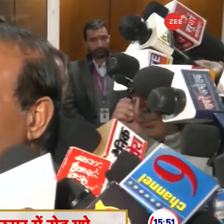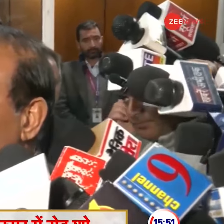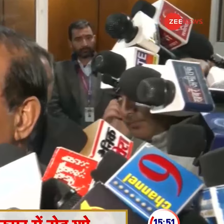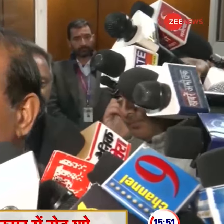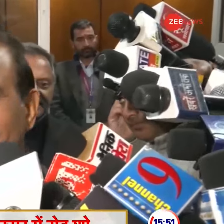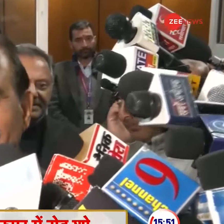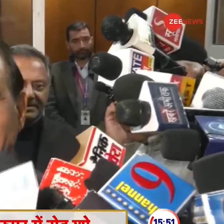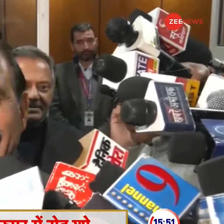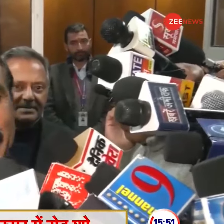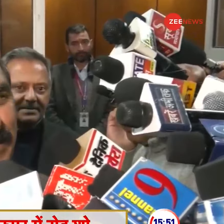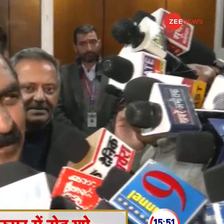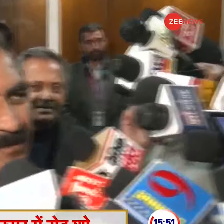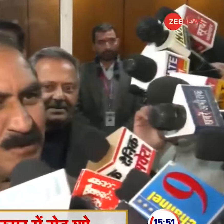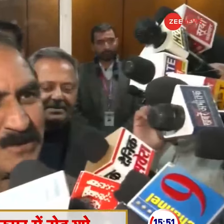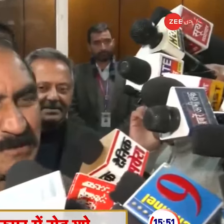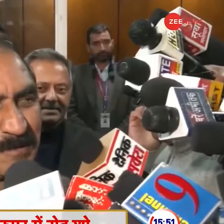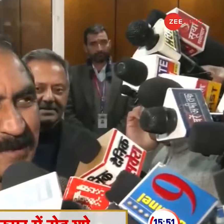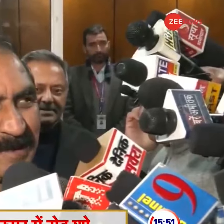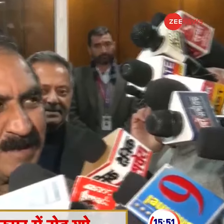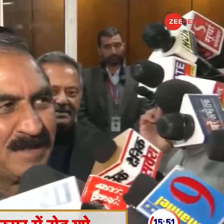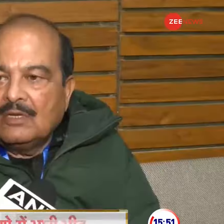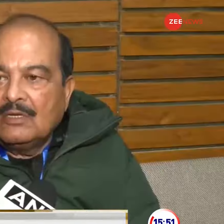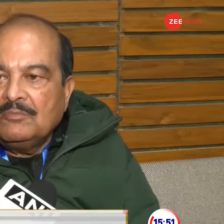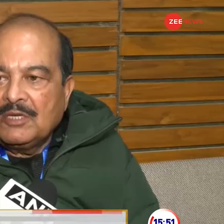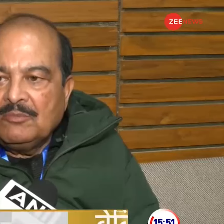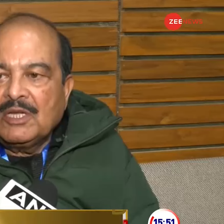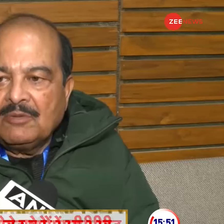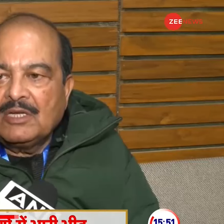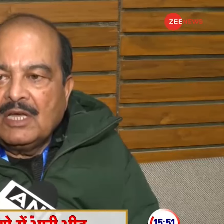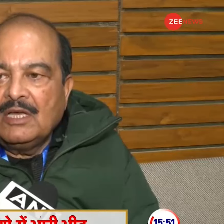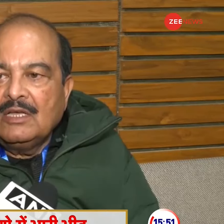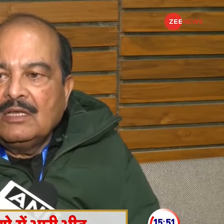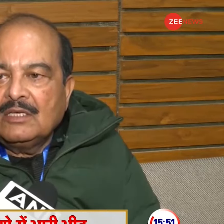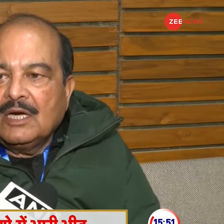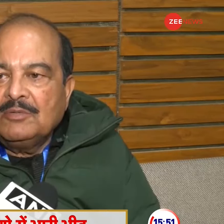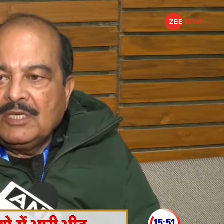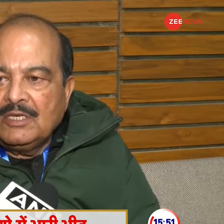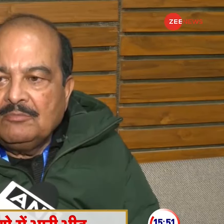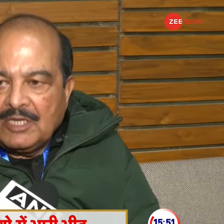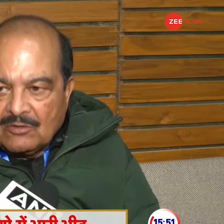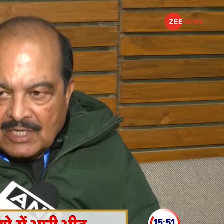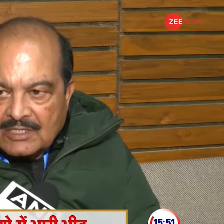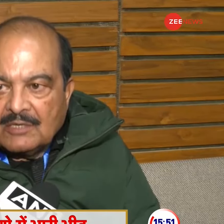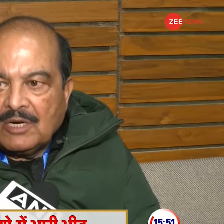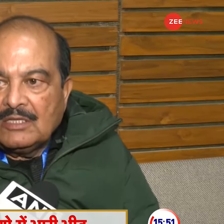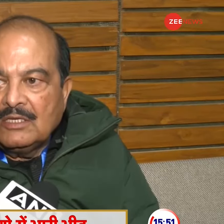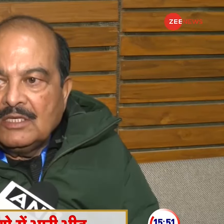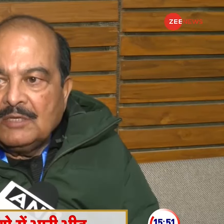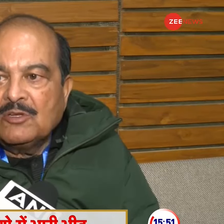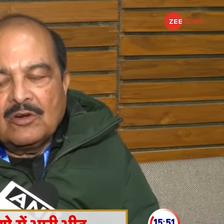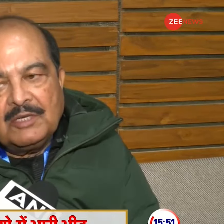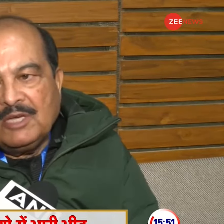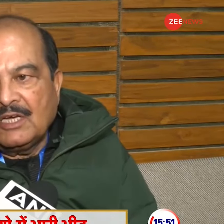मौजूदा मुख्यमंत्री सुख्षू ने ये कहा कि वहिब जारी किया गया था जो